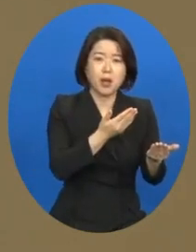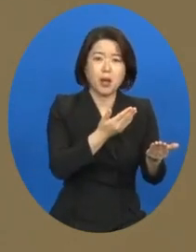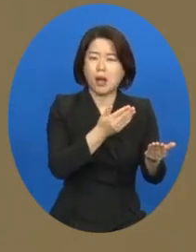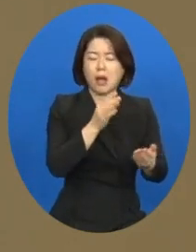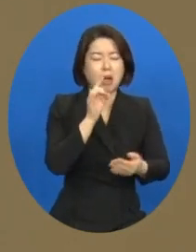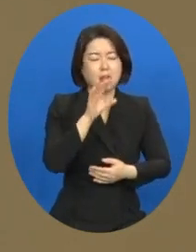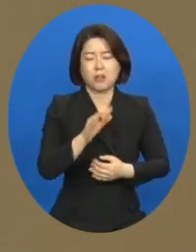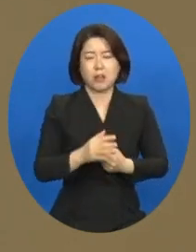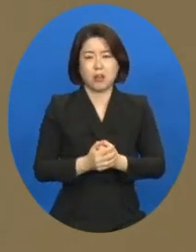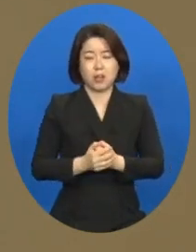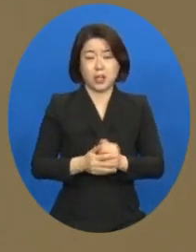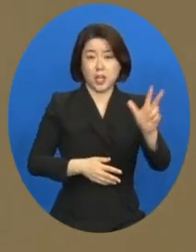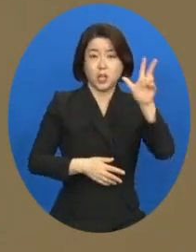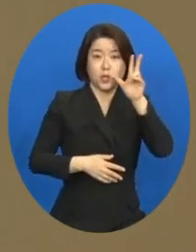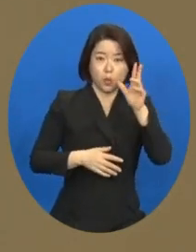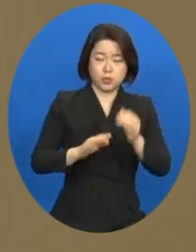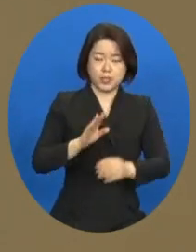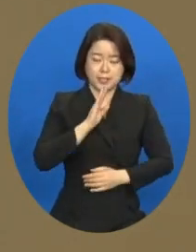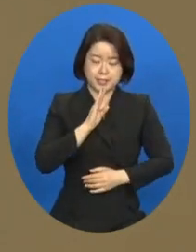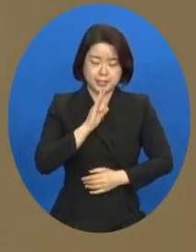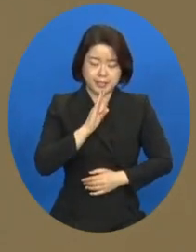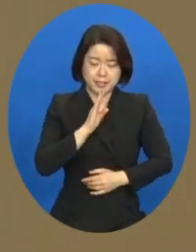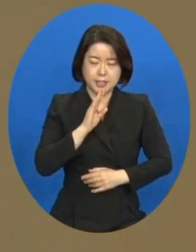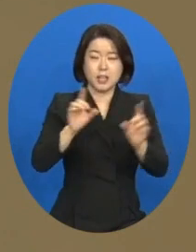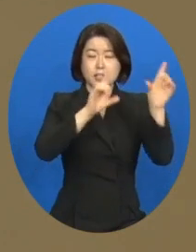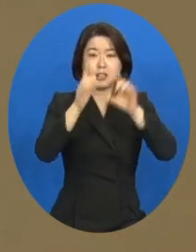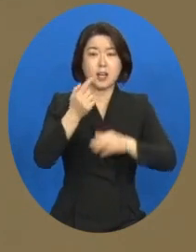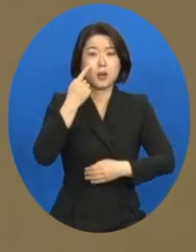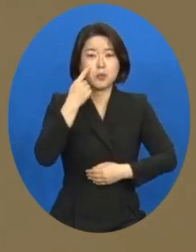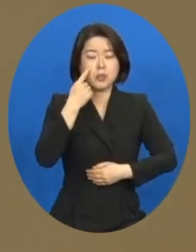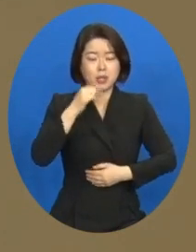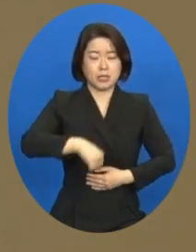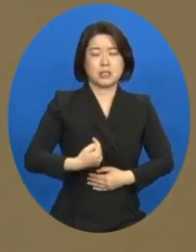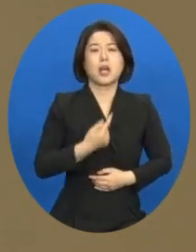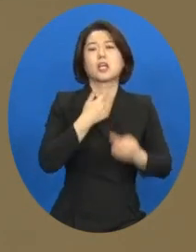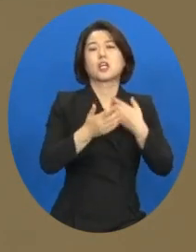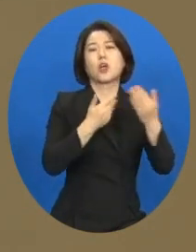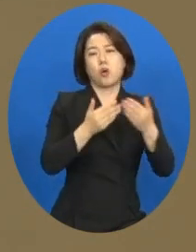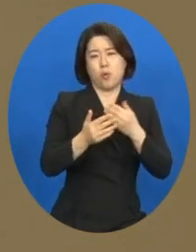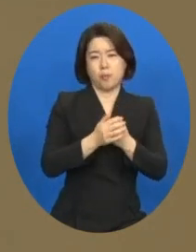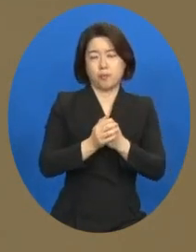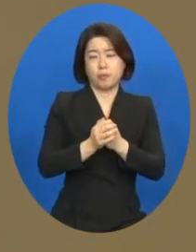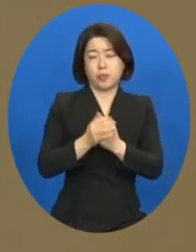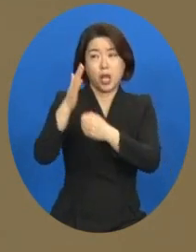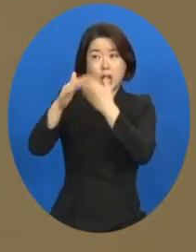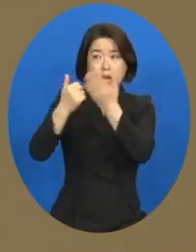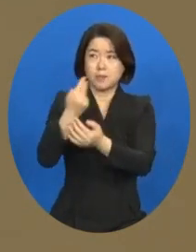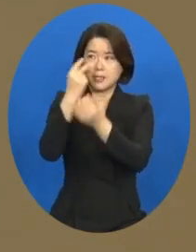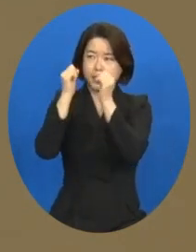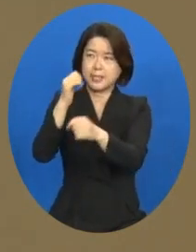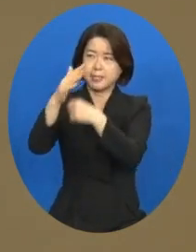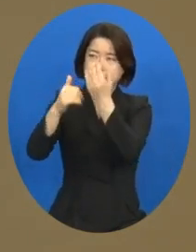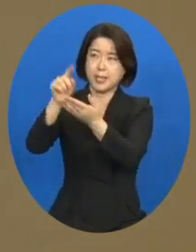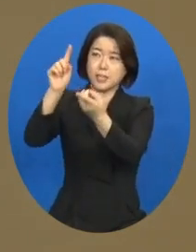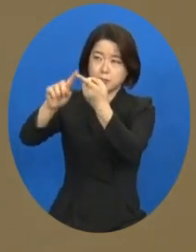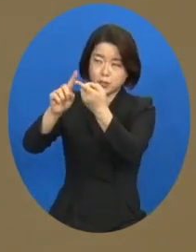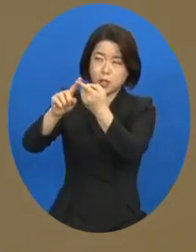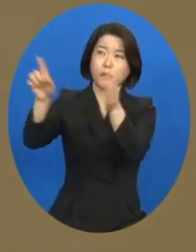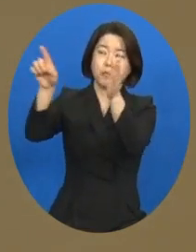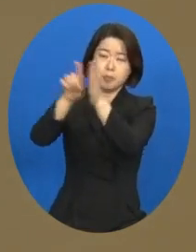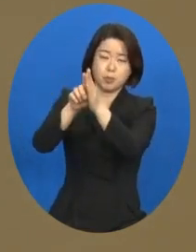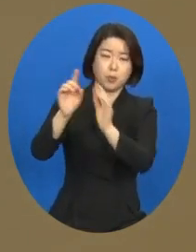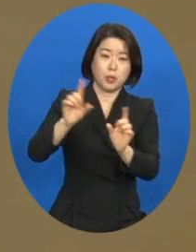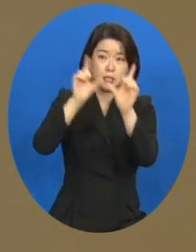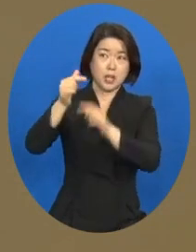여호수아가 실제로 살아보니까 당신이 경험한 거예요. 하나님을 살아계신 하나님으로 그렇게 믿고